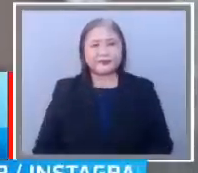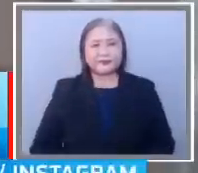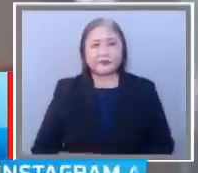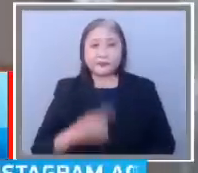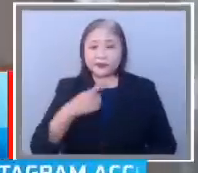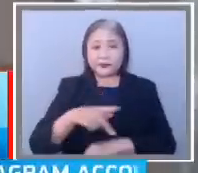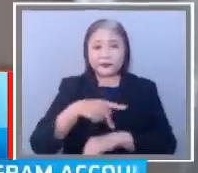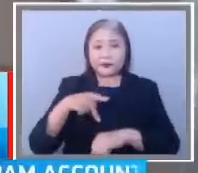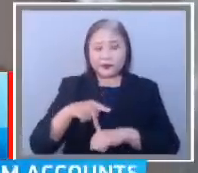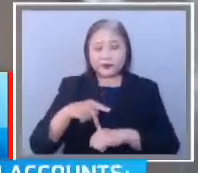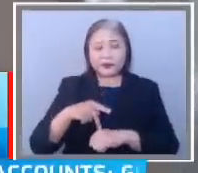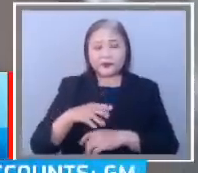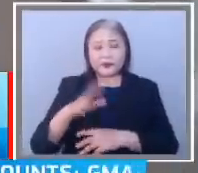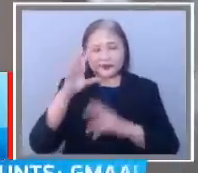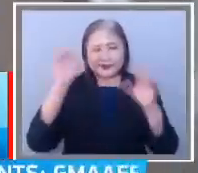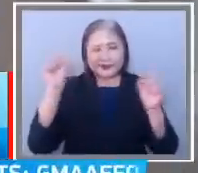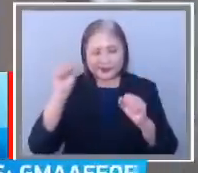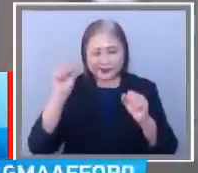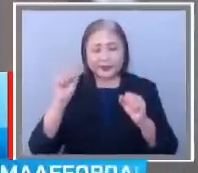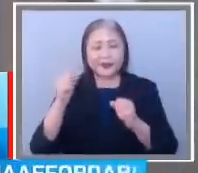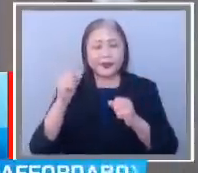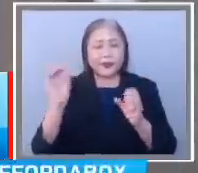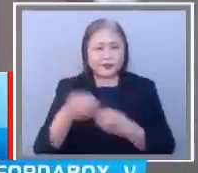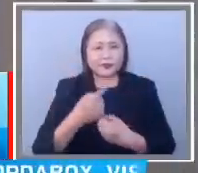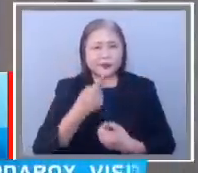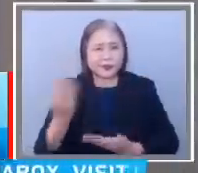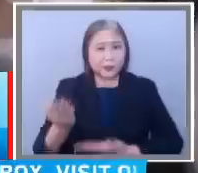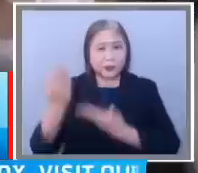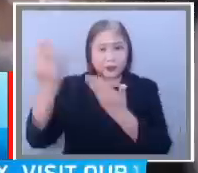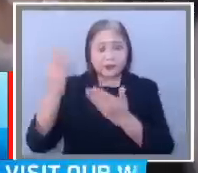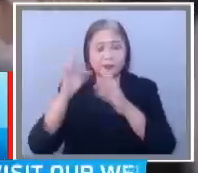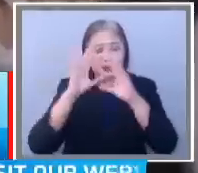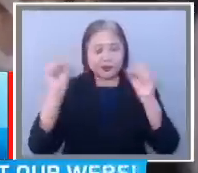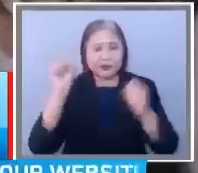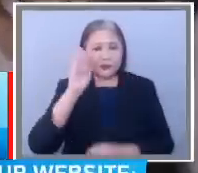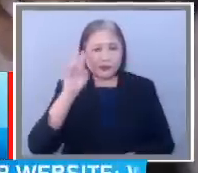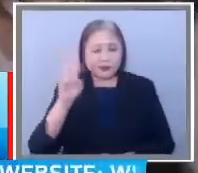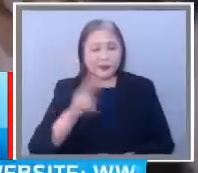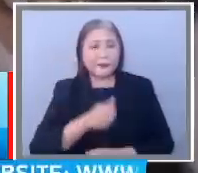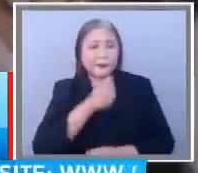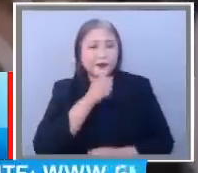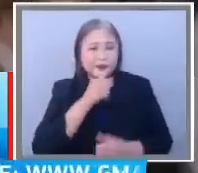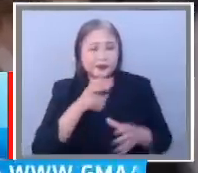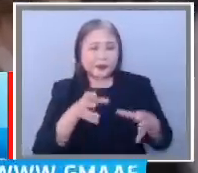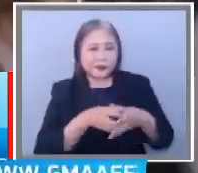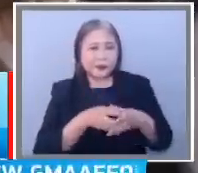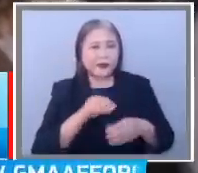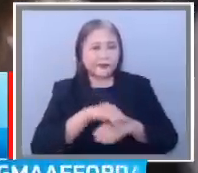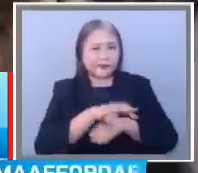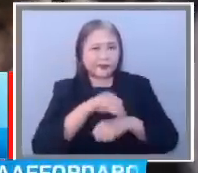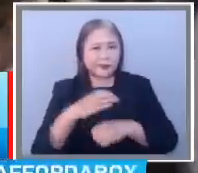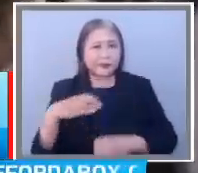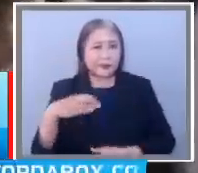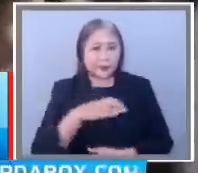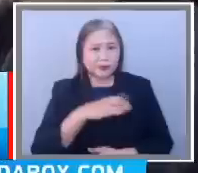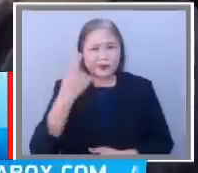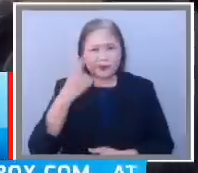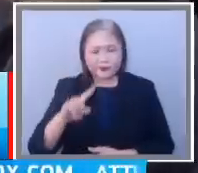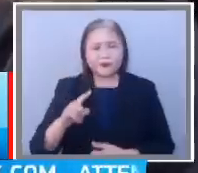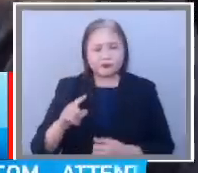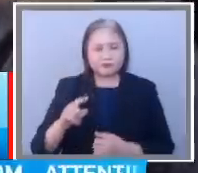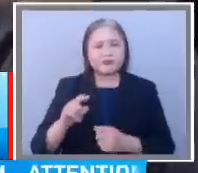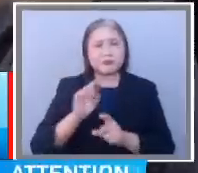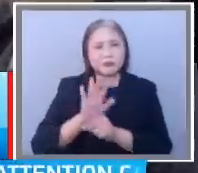Office, inirekomenda yan sa Pangulo ng Private Sector Advisory Council para palakasin ang turismo.